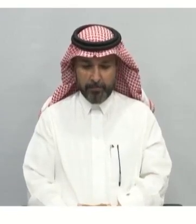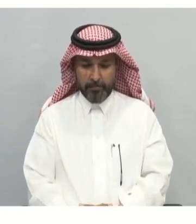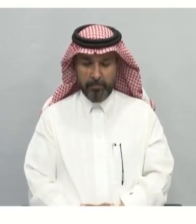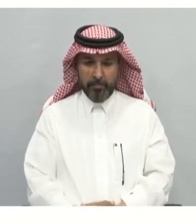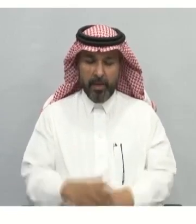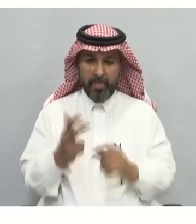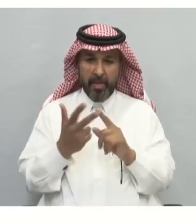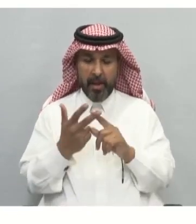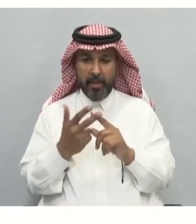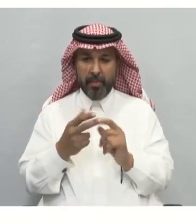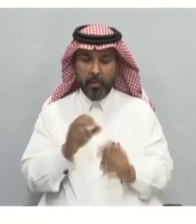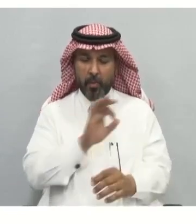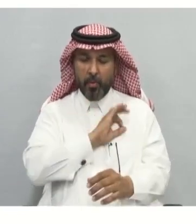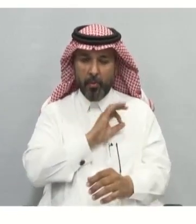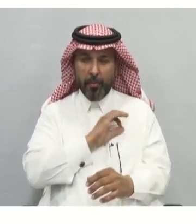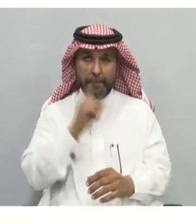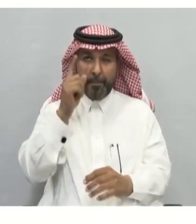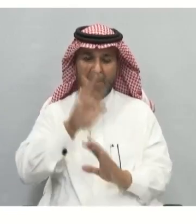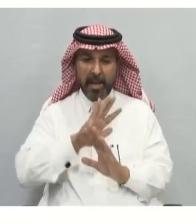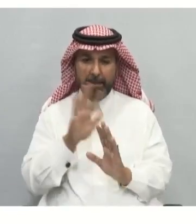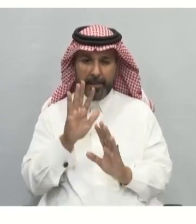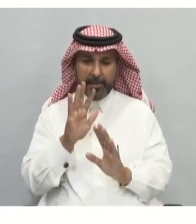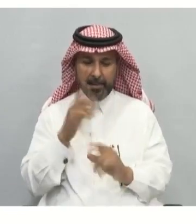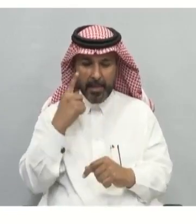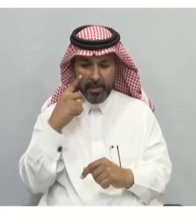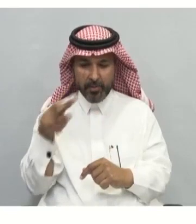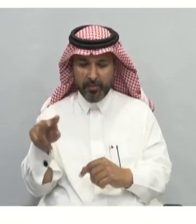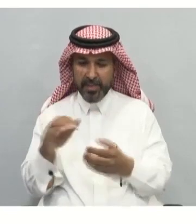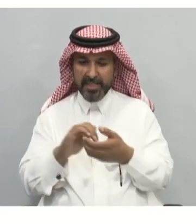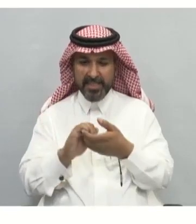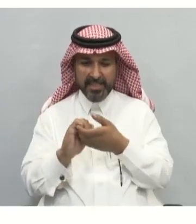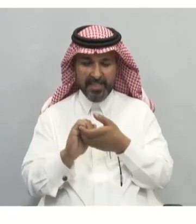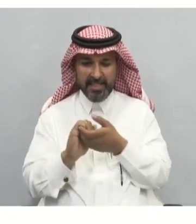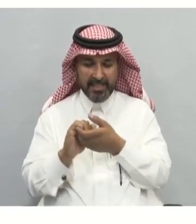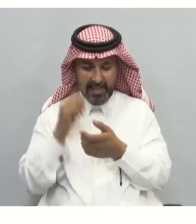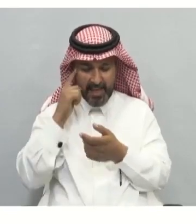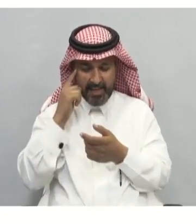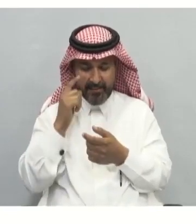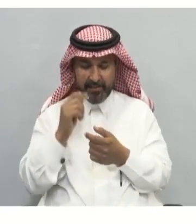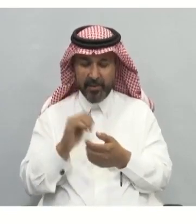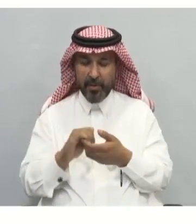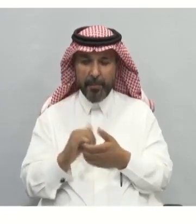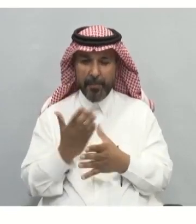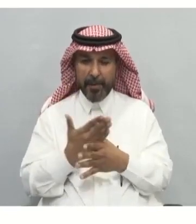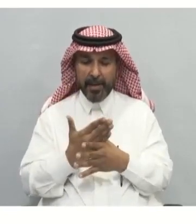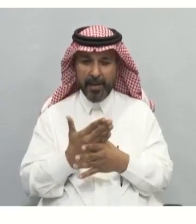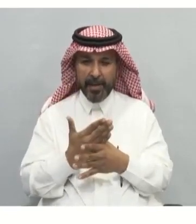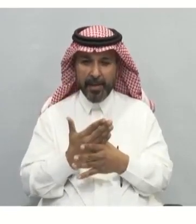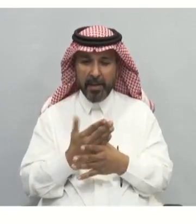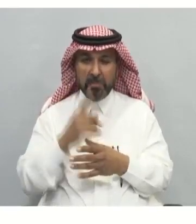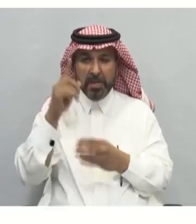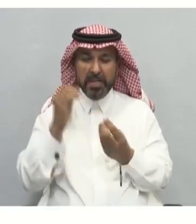الحب في الله يراد به محبه المسلم لما فيه من خصال الخير والطاعه لله